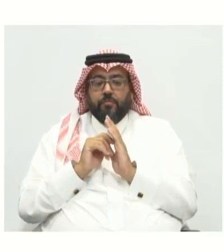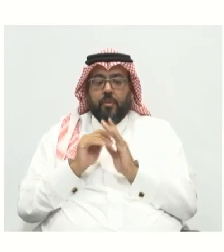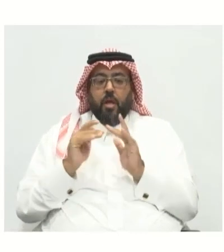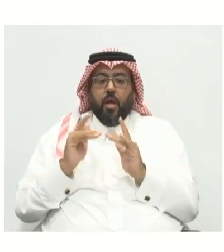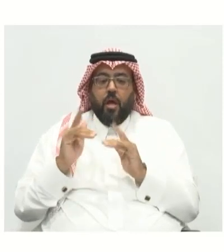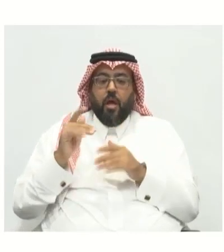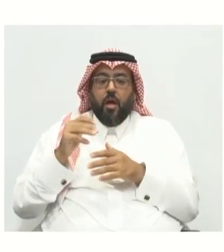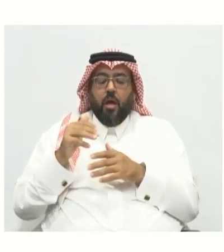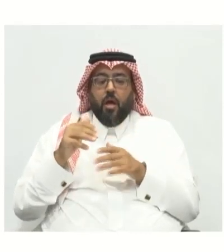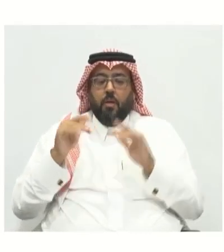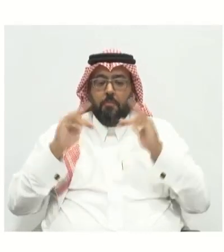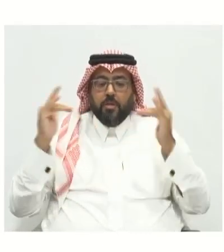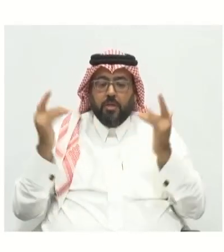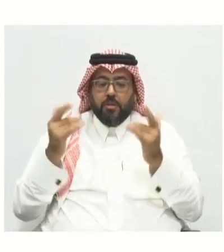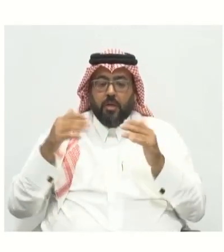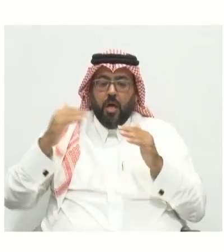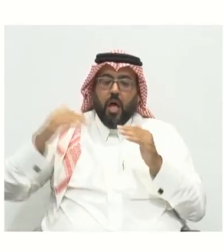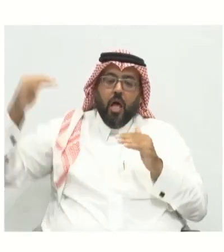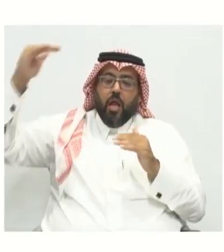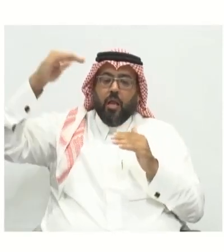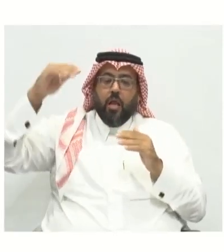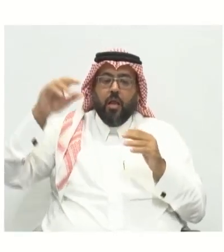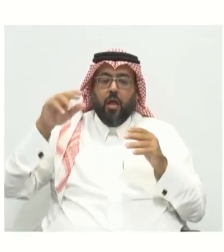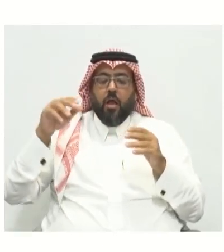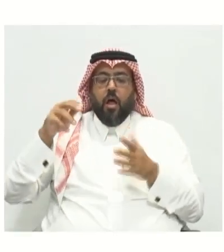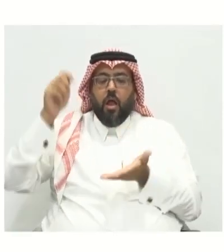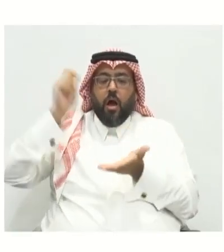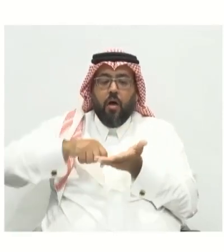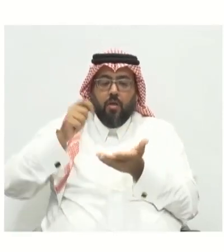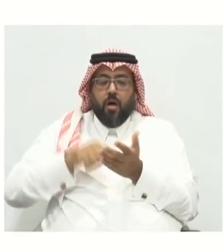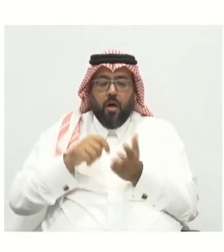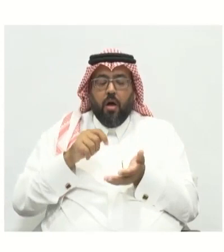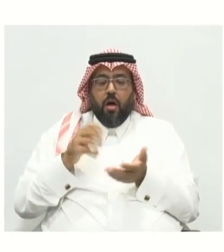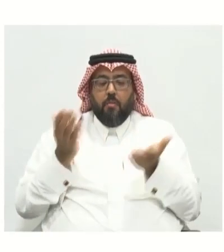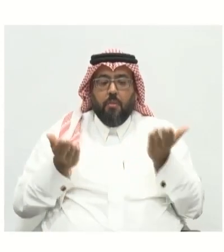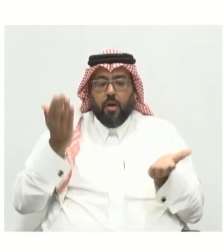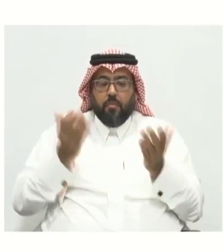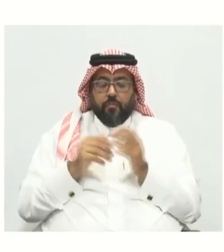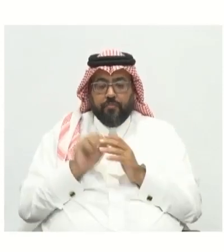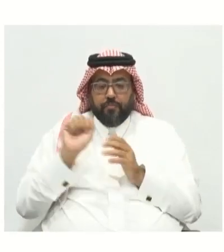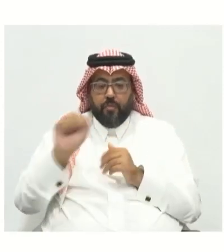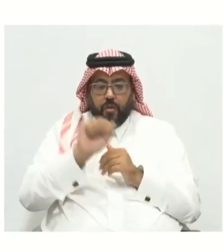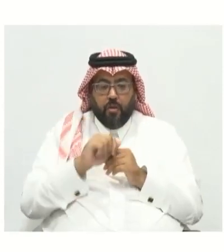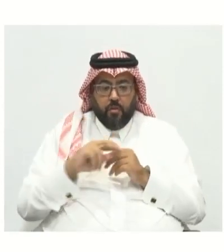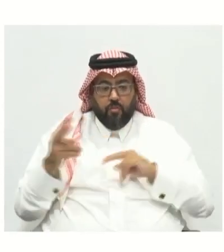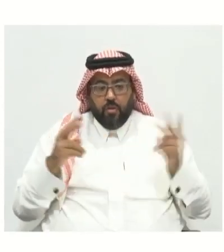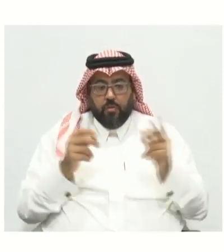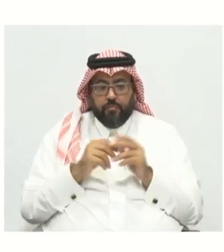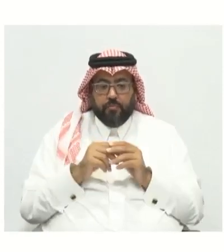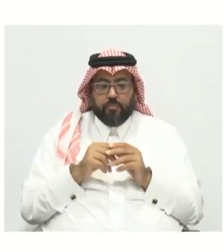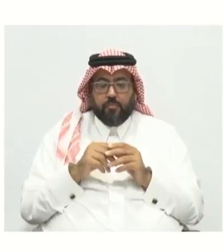للقضاء وايضا مجلس القضاء الاداري والمحاكم باختلاف في اختصاصاتها ودرجاتها